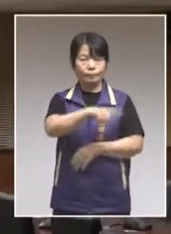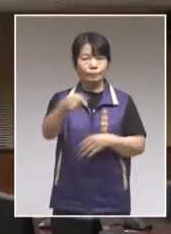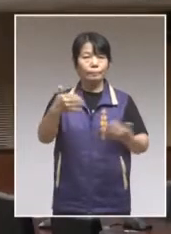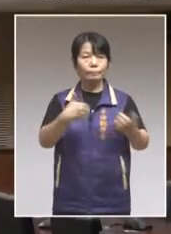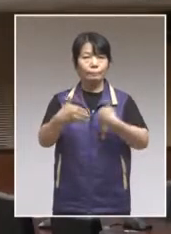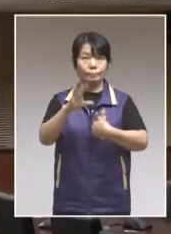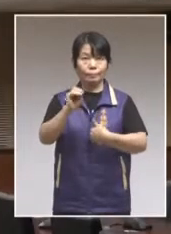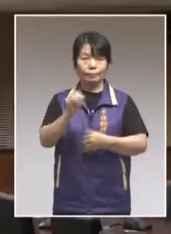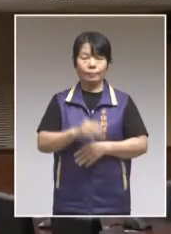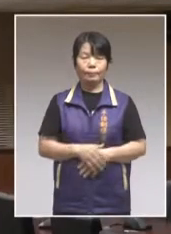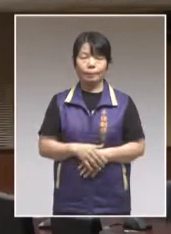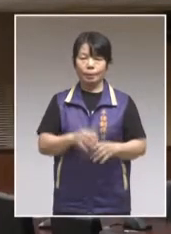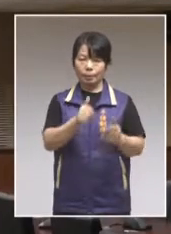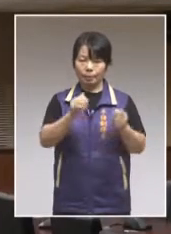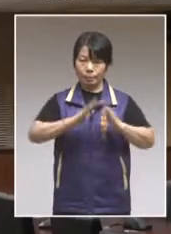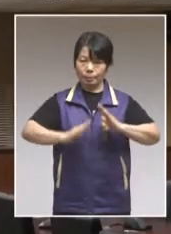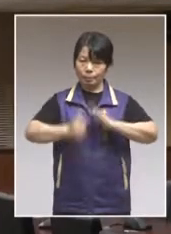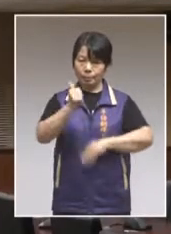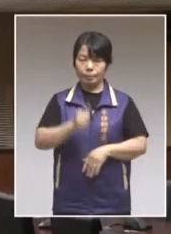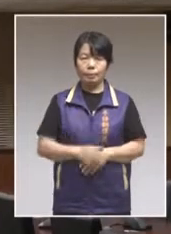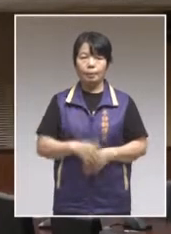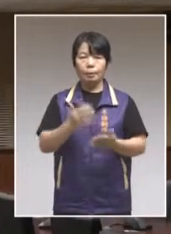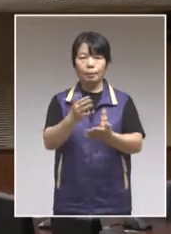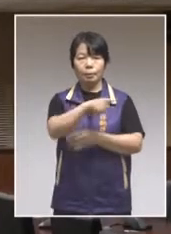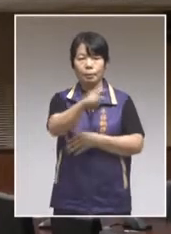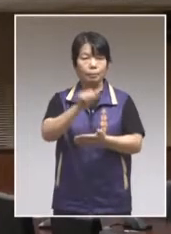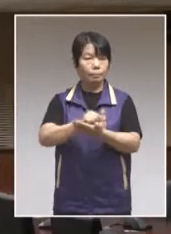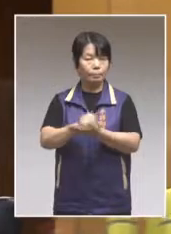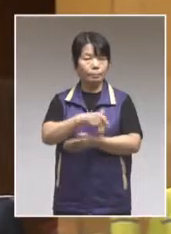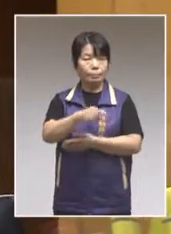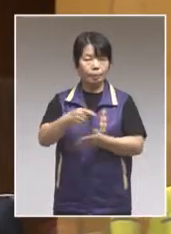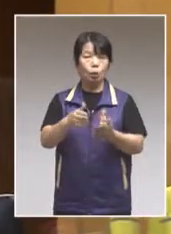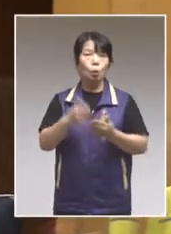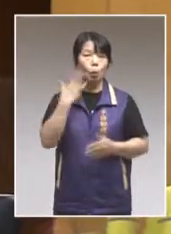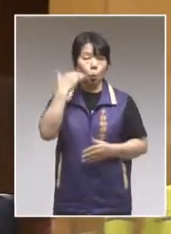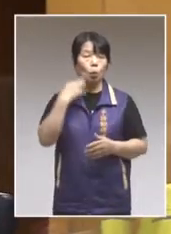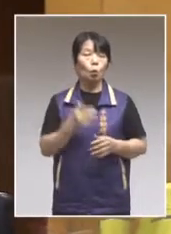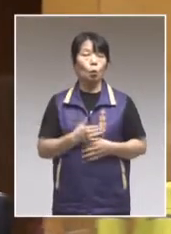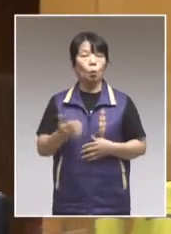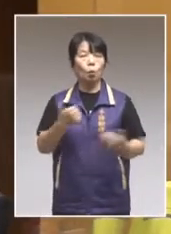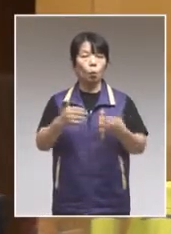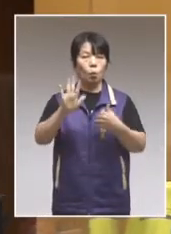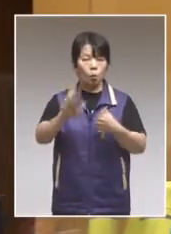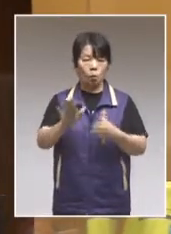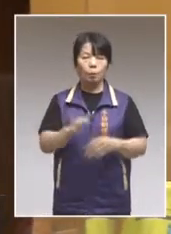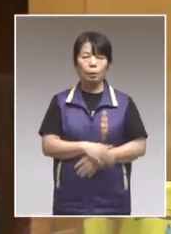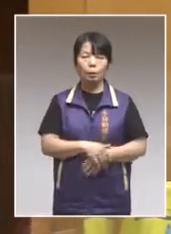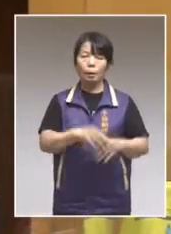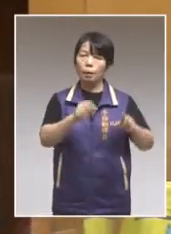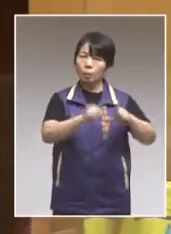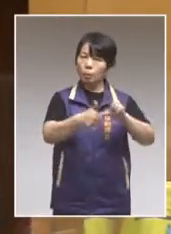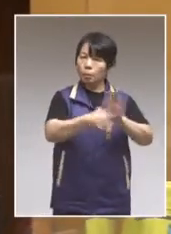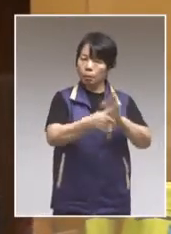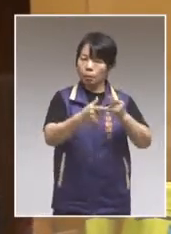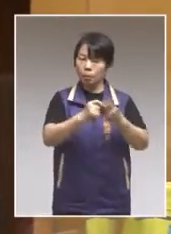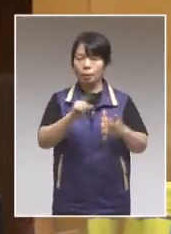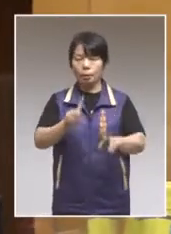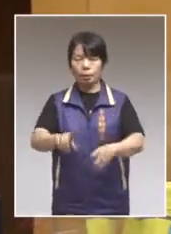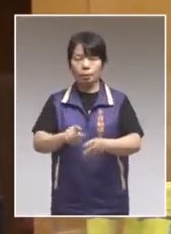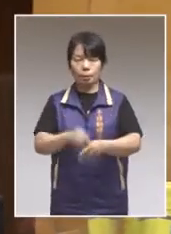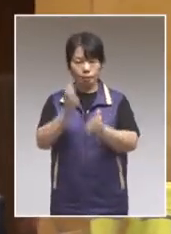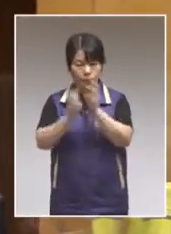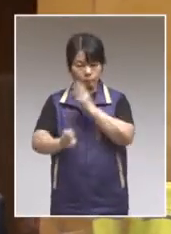题。 好，谢谢市长。那请在场的媒体朋友如果有提问的话，麻烦请述明您的单位，并简单叙述您的题目，谢